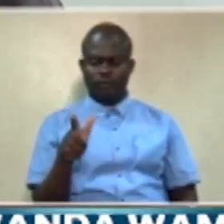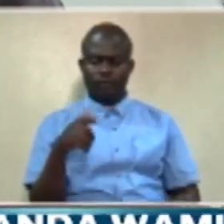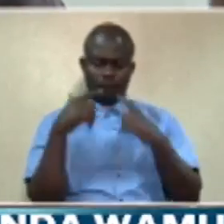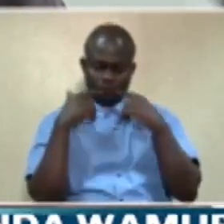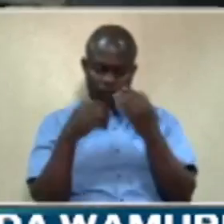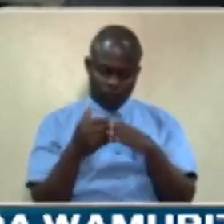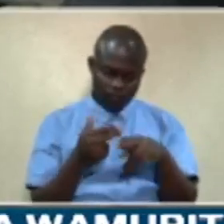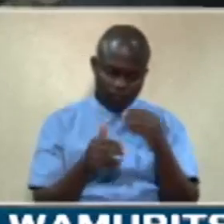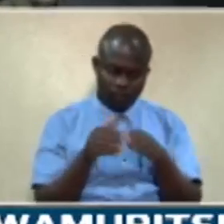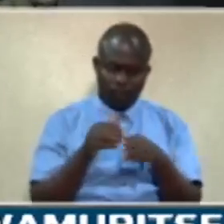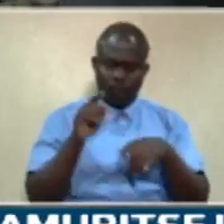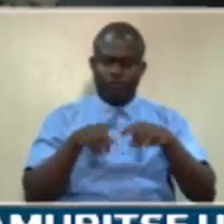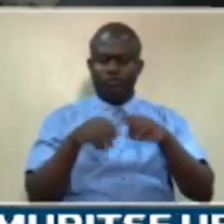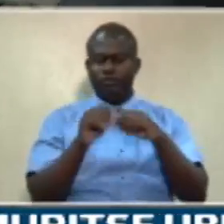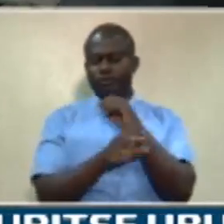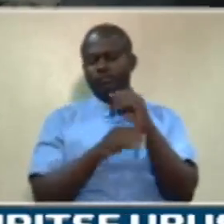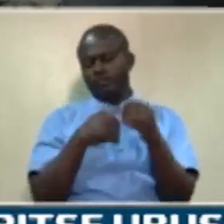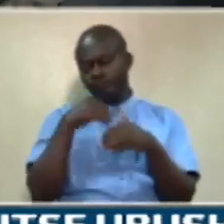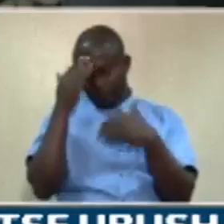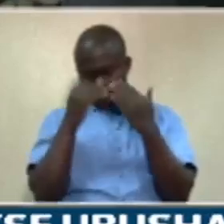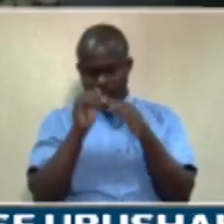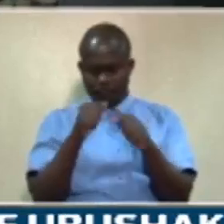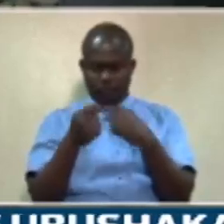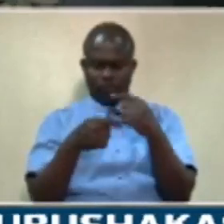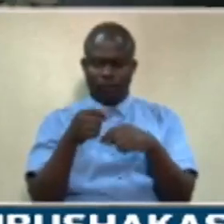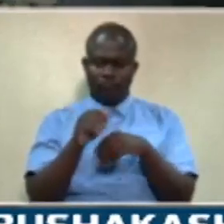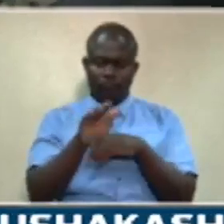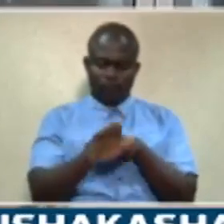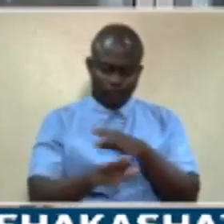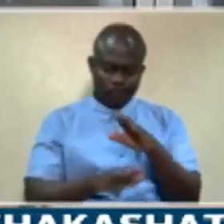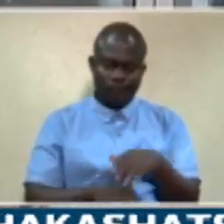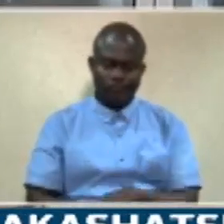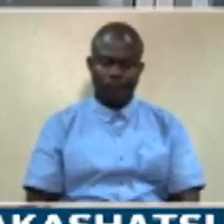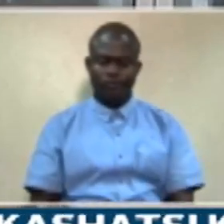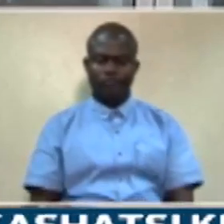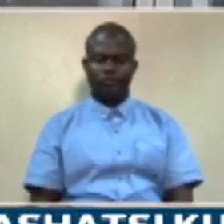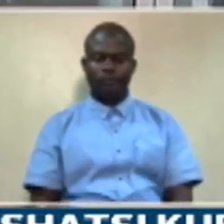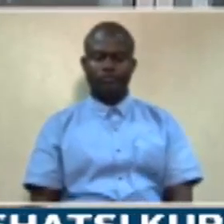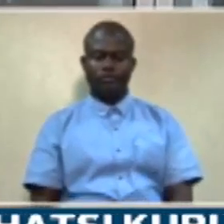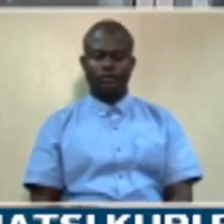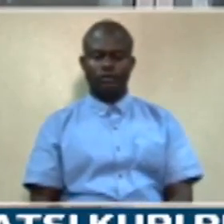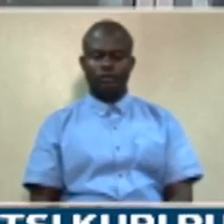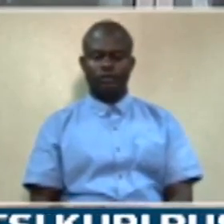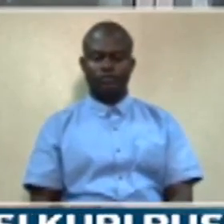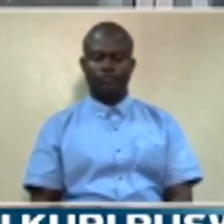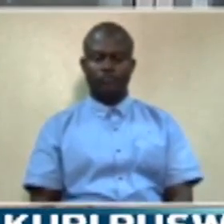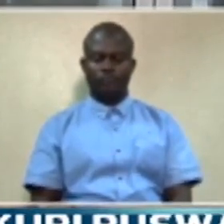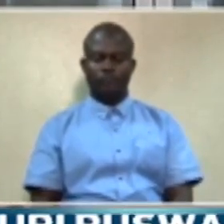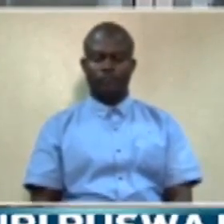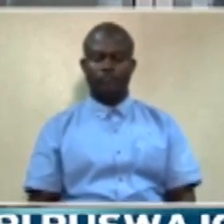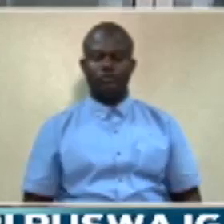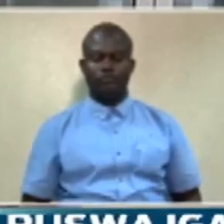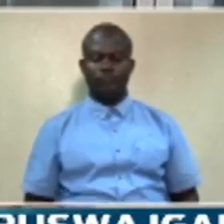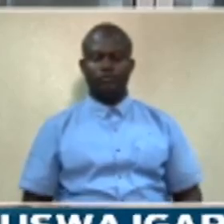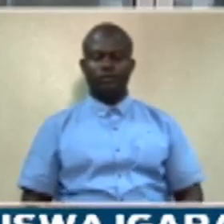ko agiye kubakira kuri politiki igihugu gifite kugira ngo akomeze intambwe cyateye. Ubundi akazi ka ministeri habari